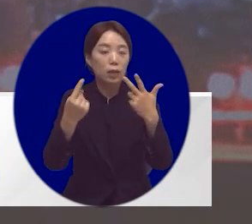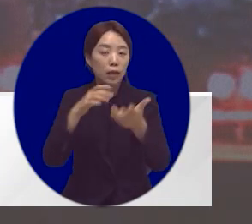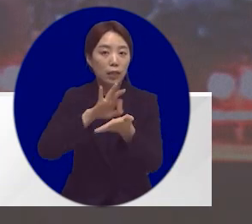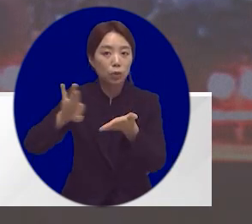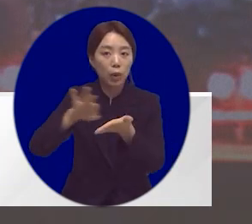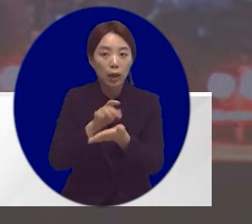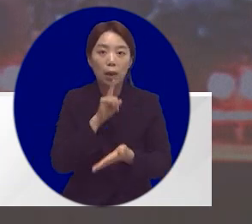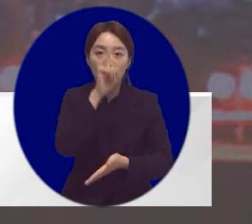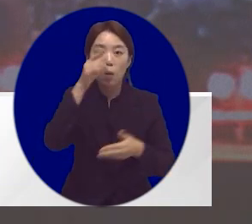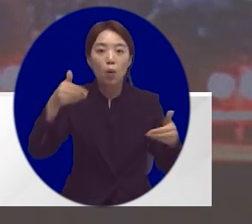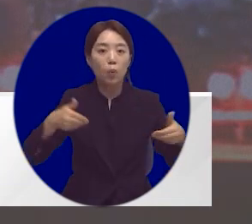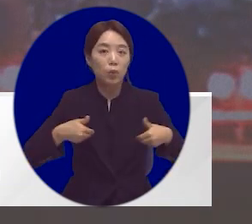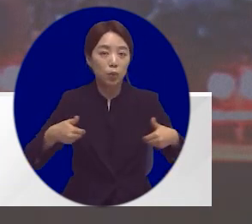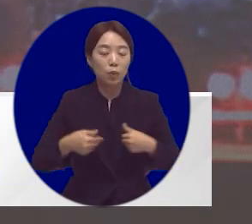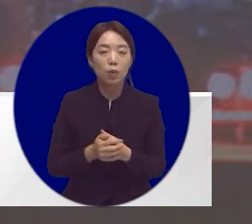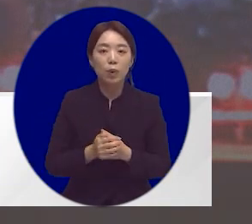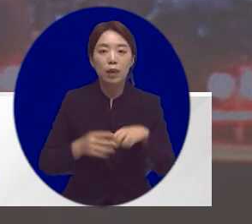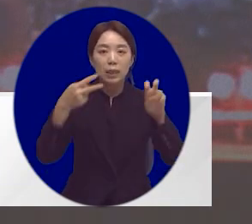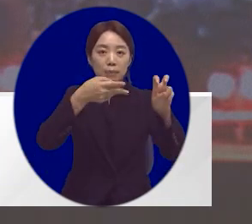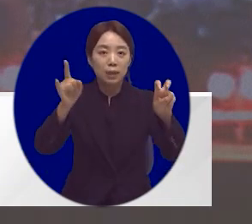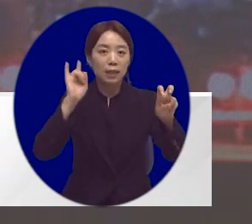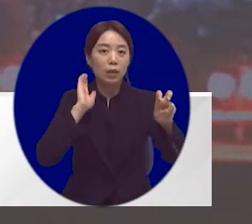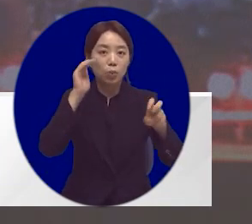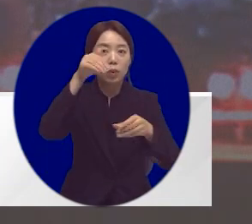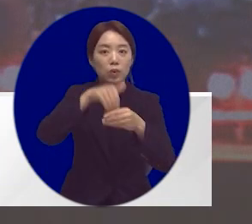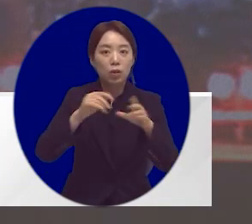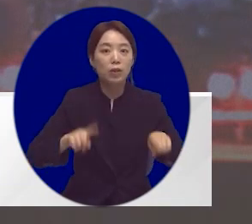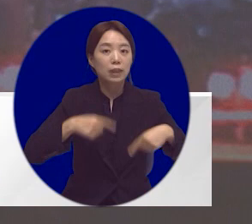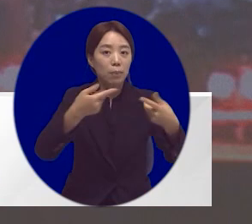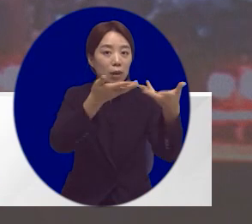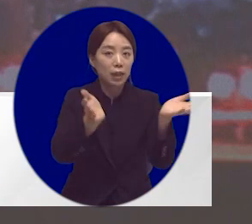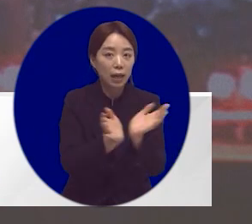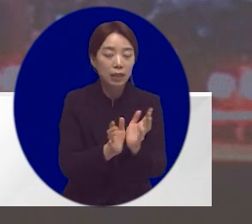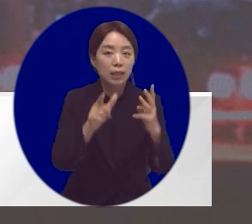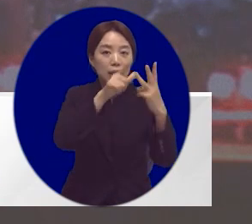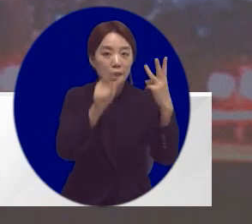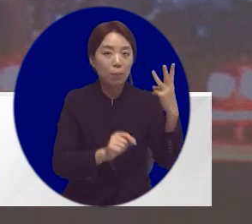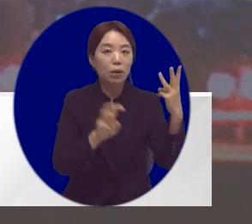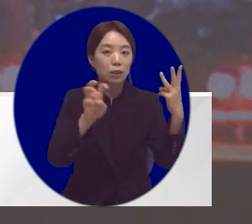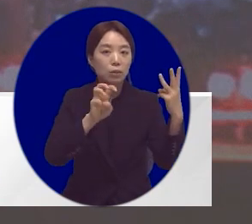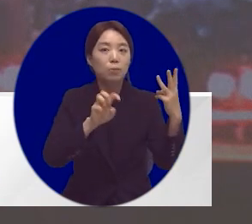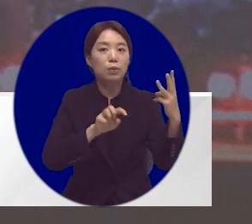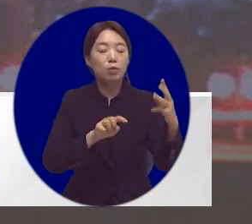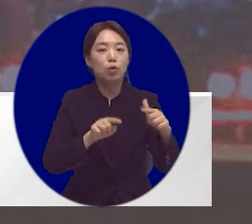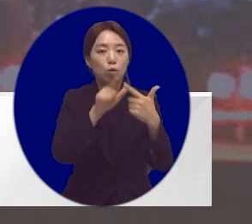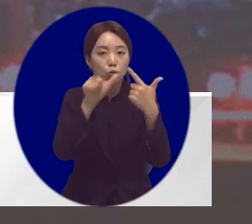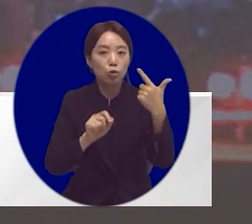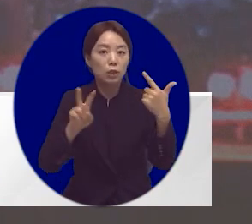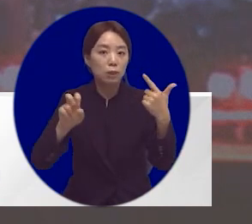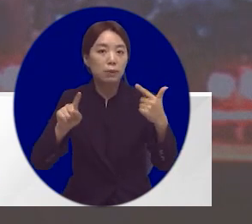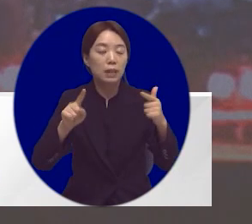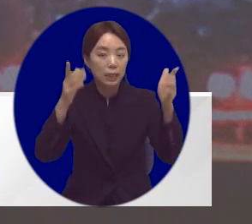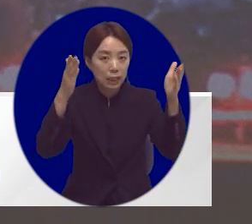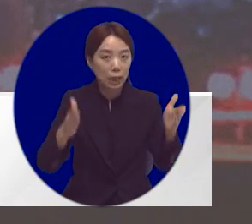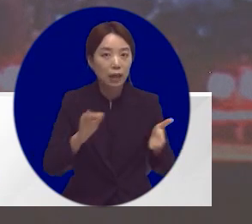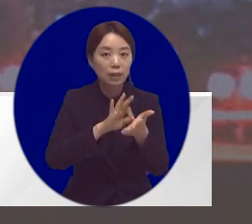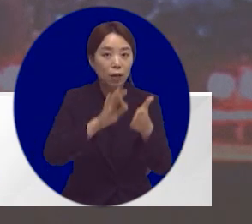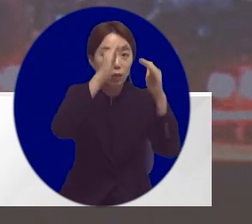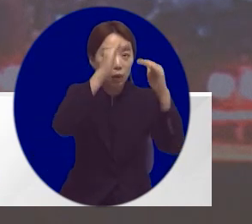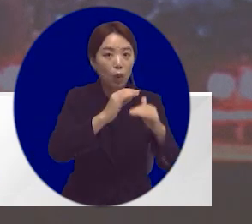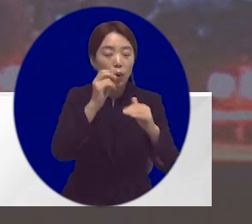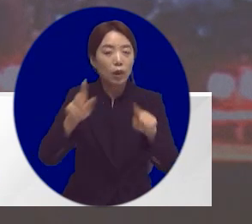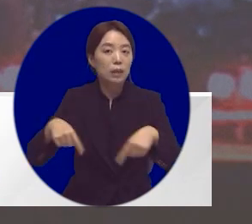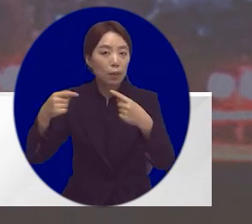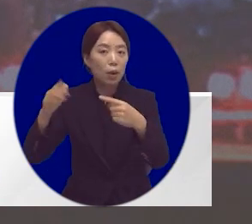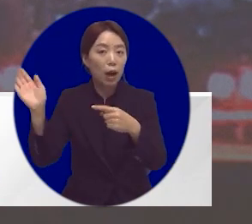회계보고를 해야 합니다. 먼저 제20대 대통령 선거에 참여한 정당은 3월 30일부터 6월 21일까지의 내역을, 참여하지